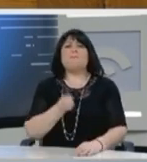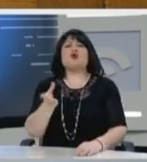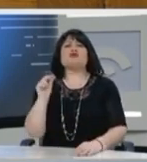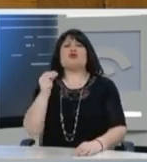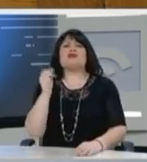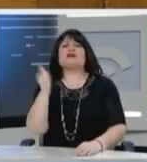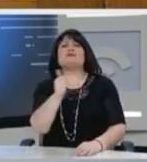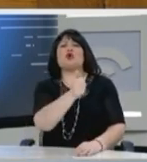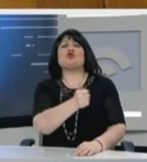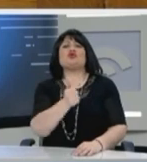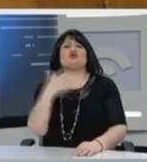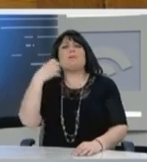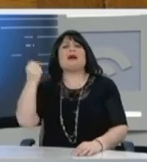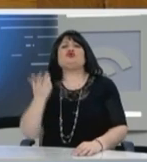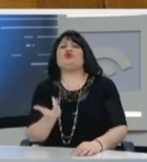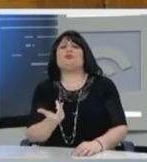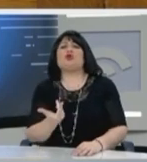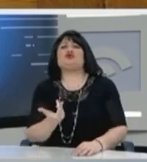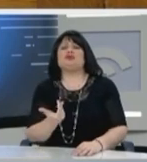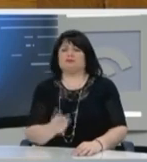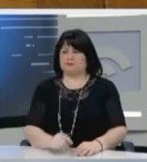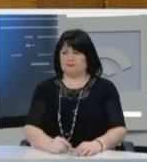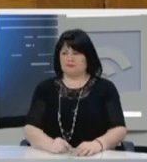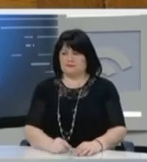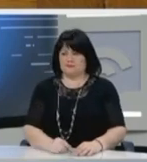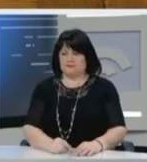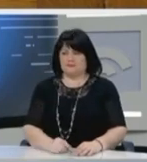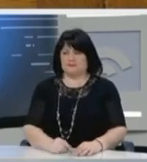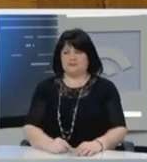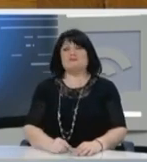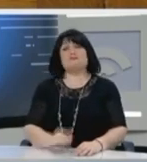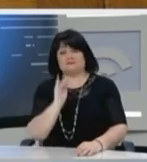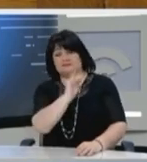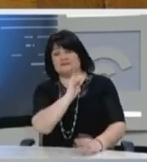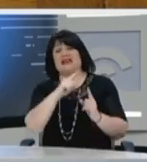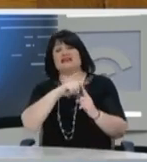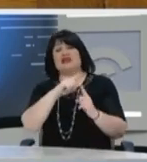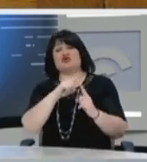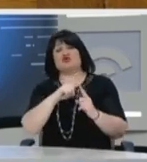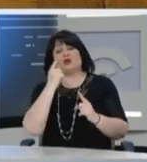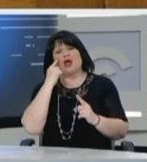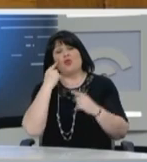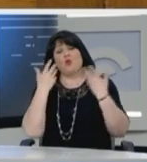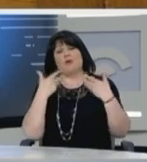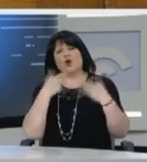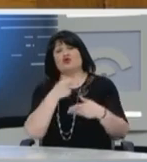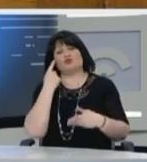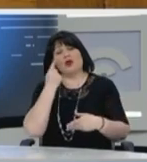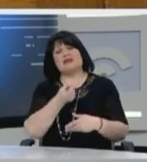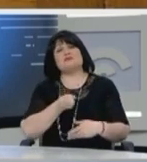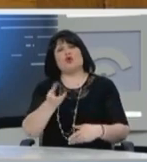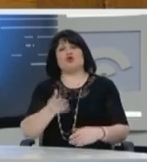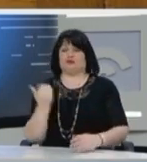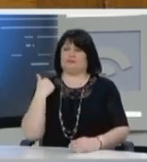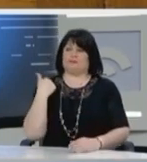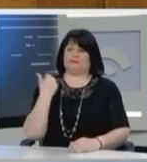χειρόγραφο. Τους έχετε μετρήσει. Κύριε Τασούλα, πρέπει να τους μετρήσετε κάποια στιγμή, να κάνετε ένα απολογισμό. Γιατί